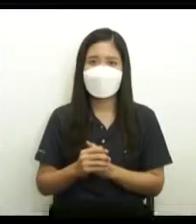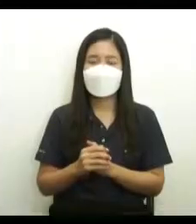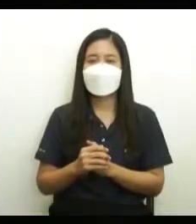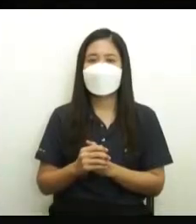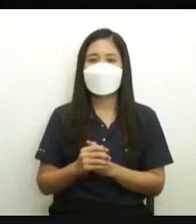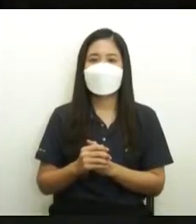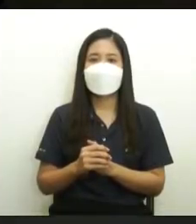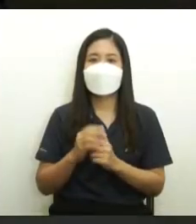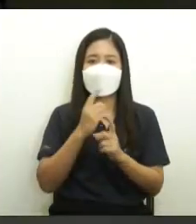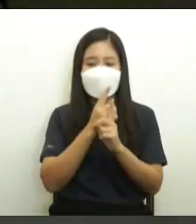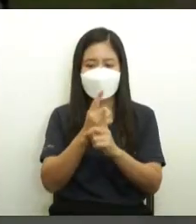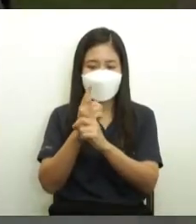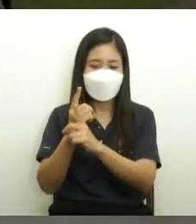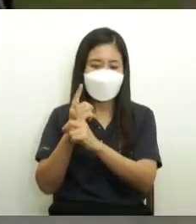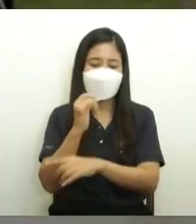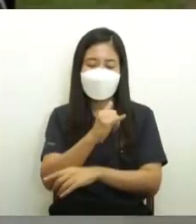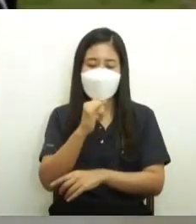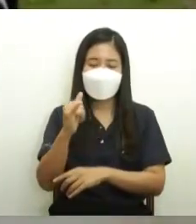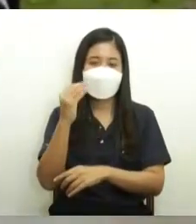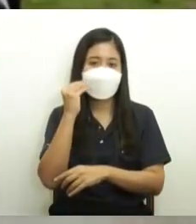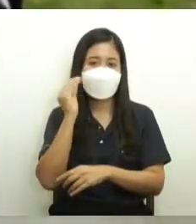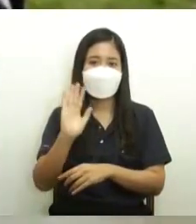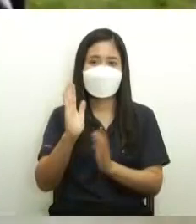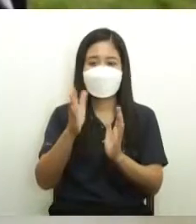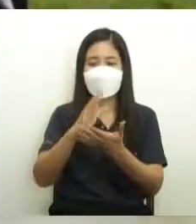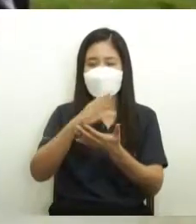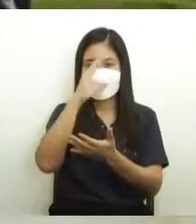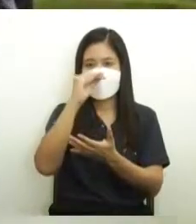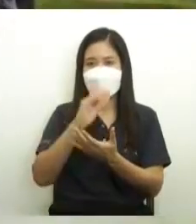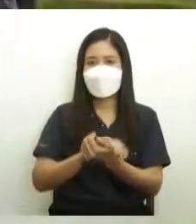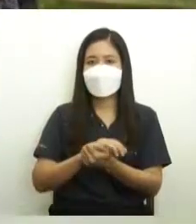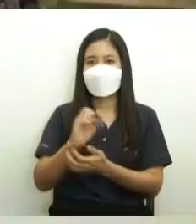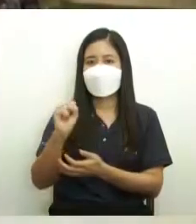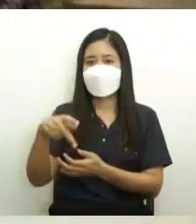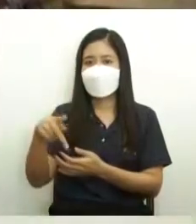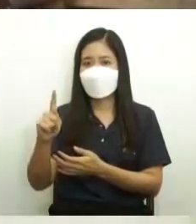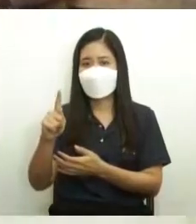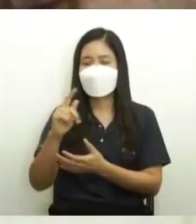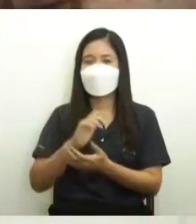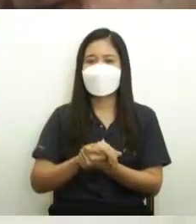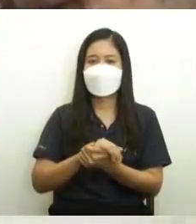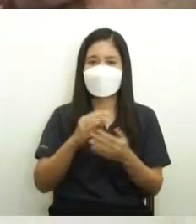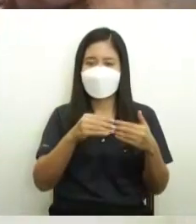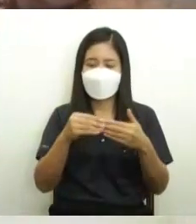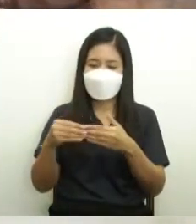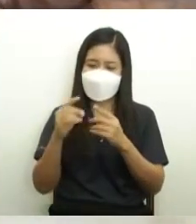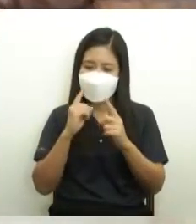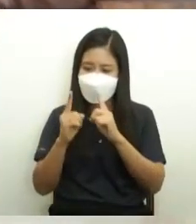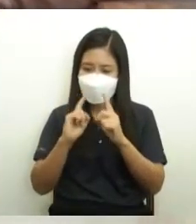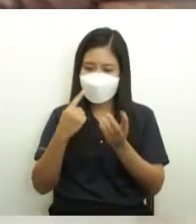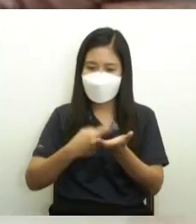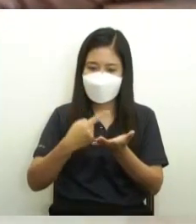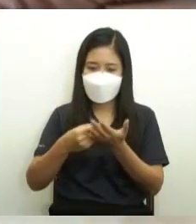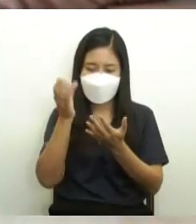มเยี่ยมถึงเรือนยืนถึงบ้านโดยสำนักงานเขตพื้นที่การศึกษาเพื่อสอบถามพูดคุยให้คำปรึกษารับฟังปัญห